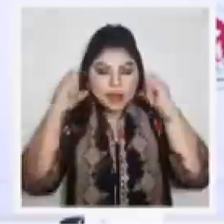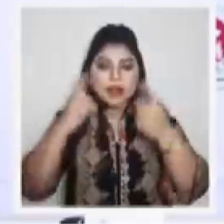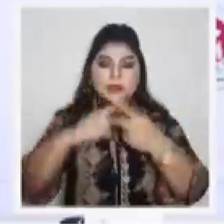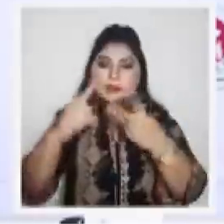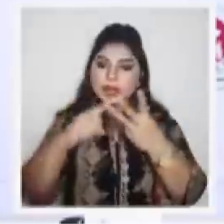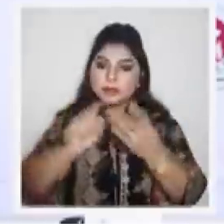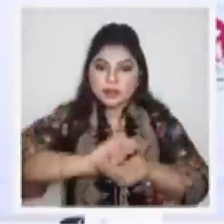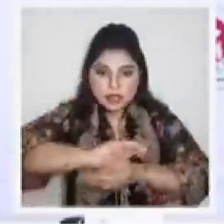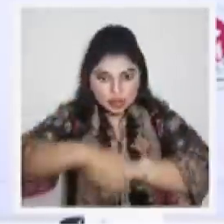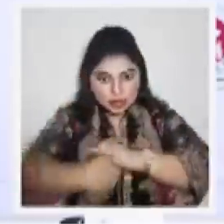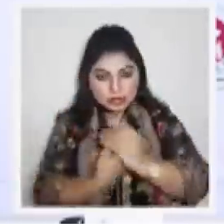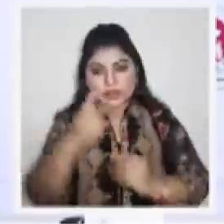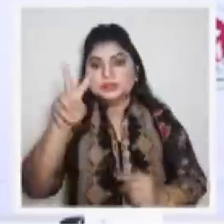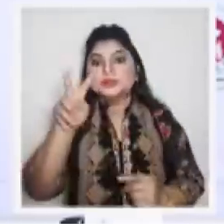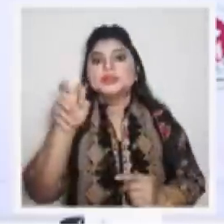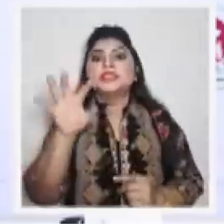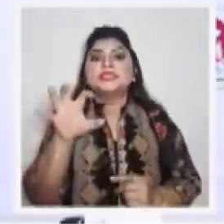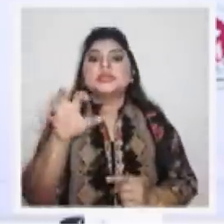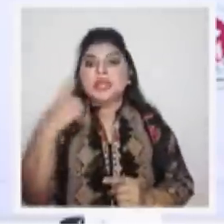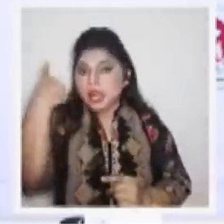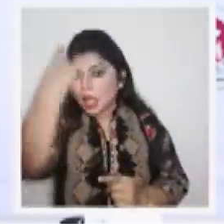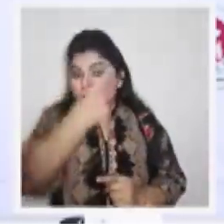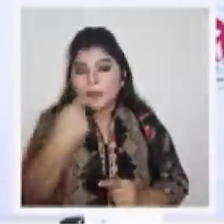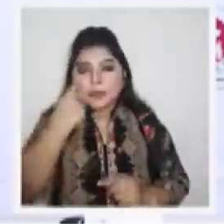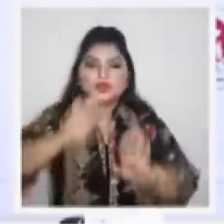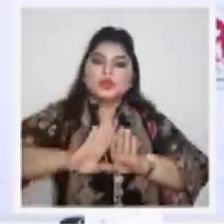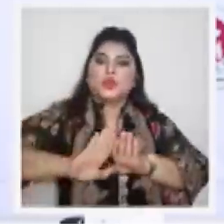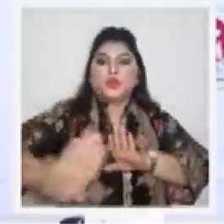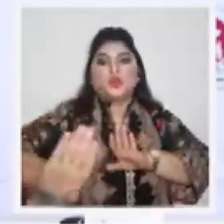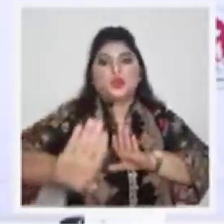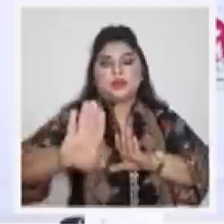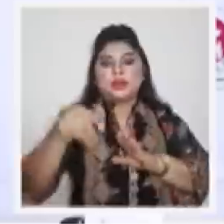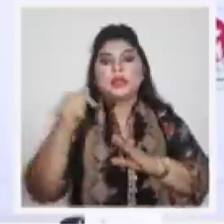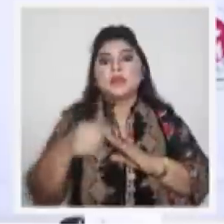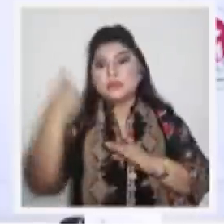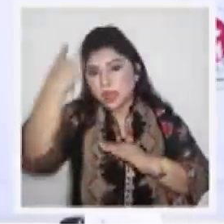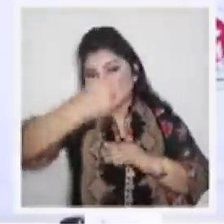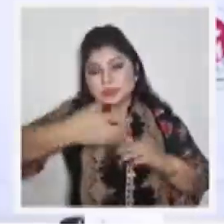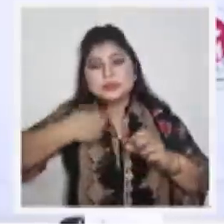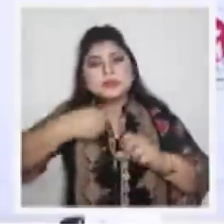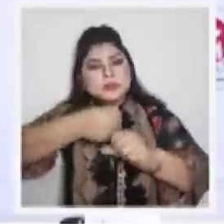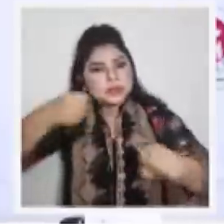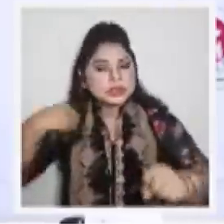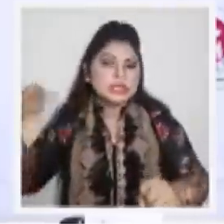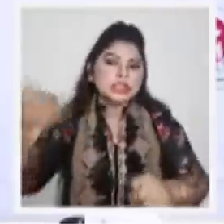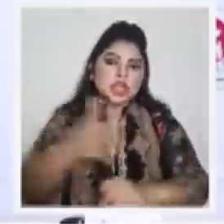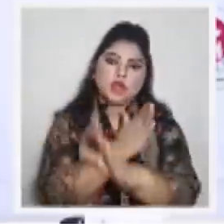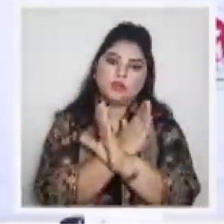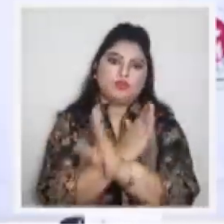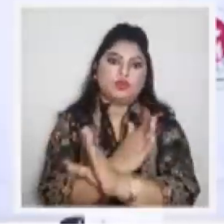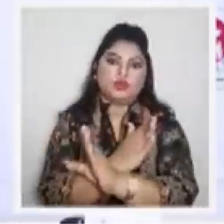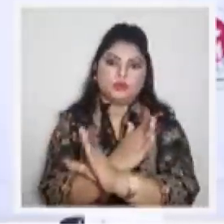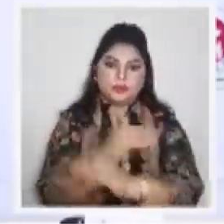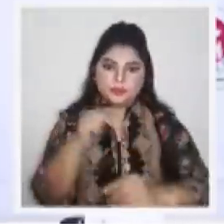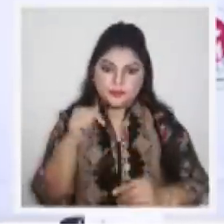স্বাস্থ্যবিধি অবশ্যই মেনে চলতে হবে, যেমন সঠিকভাবে মাস্ক পরা, বারবার সাবান পানি দিয়ে হাত ধোয়া 20 সেকেন্ড ধরে, সামাজিক